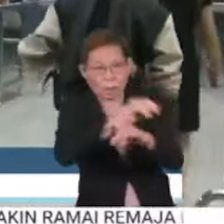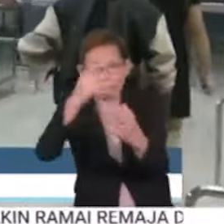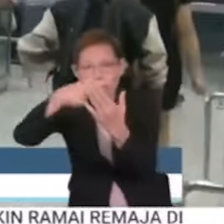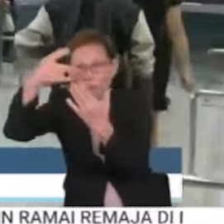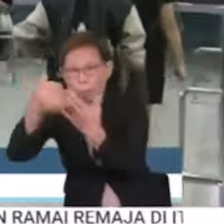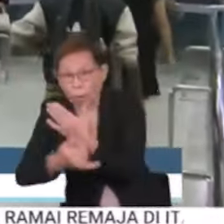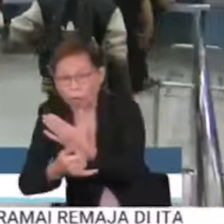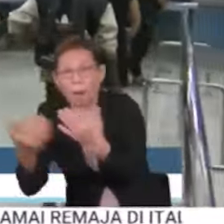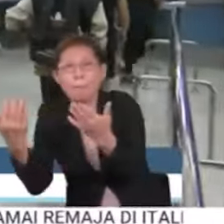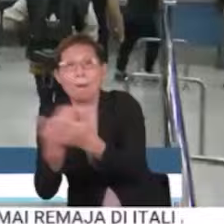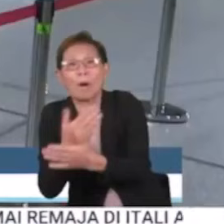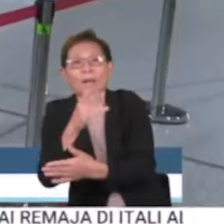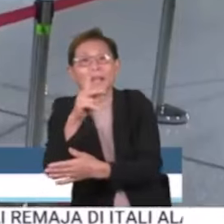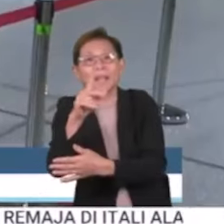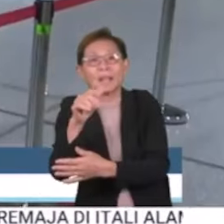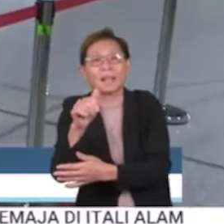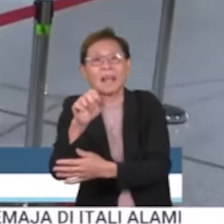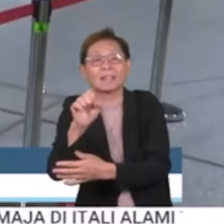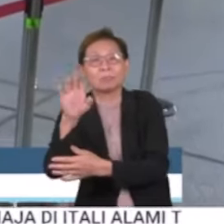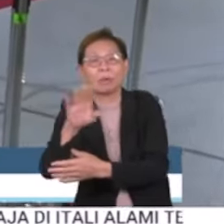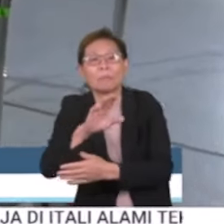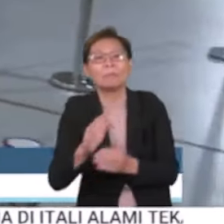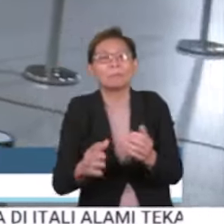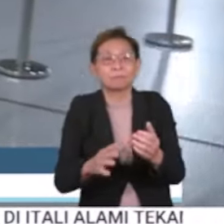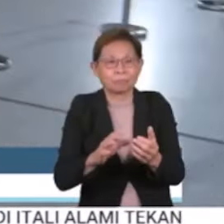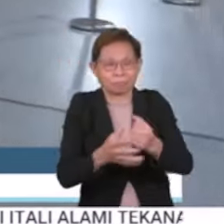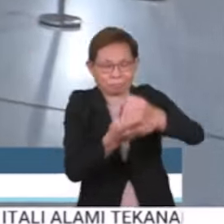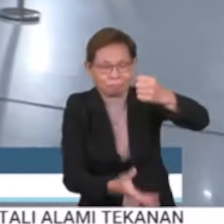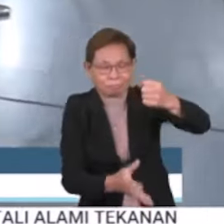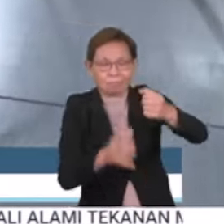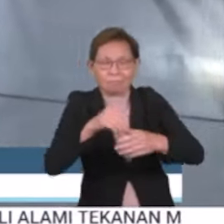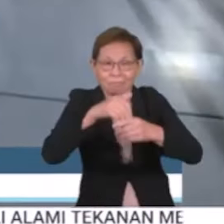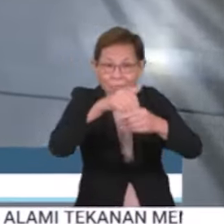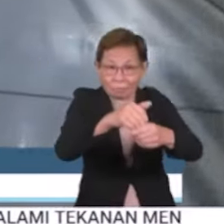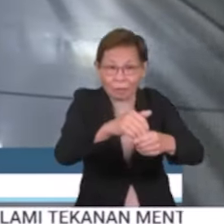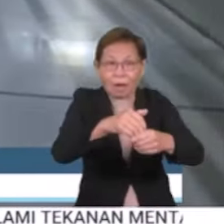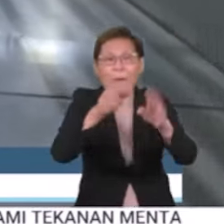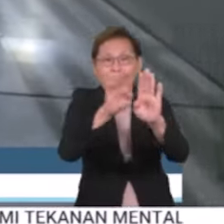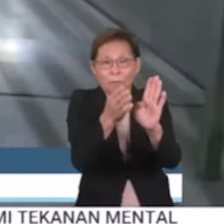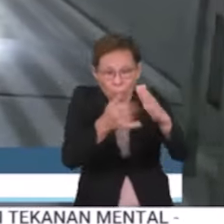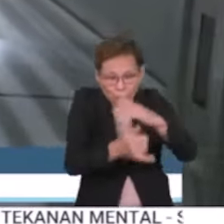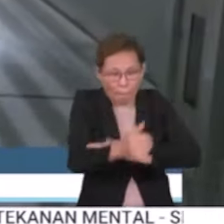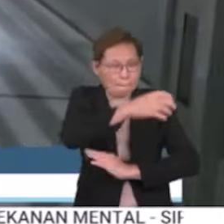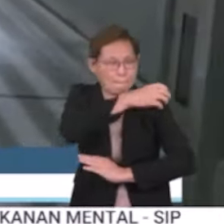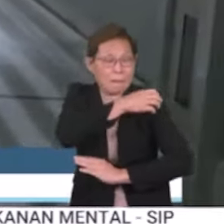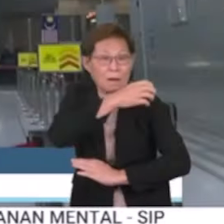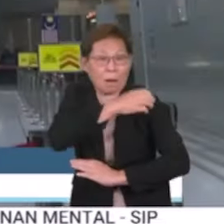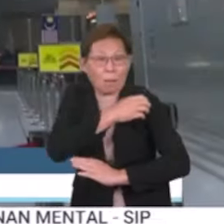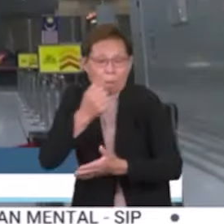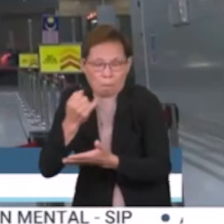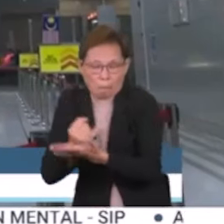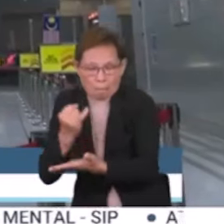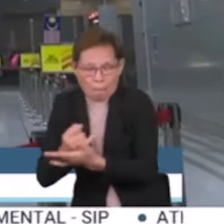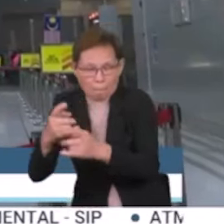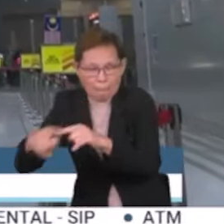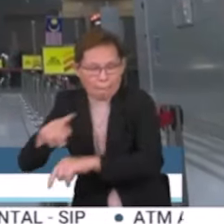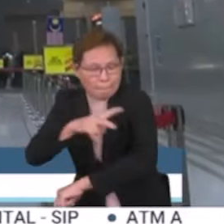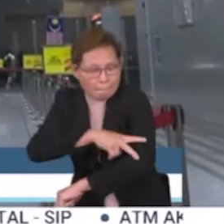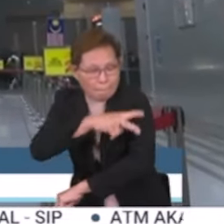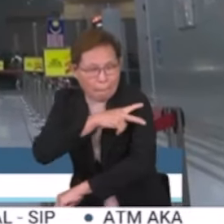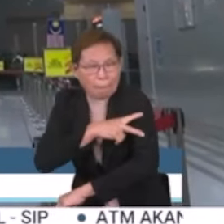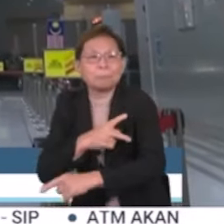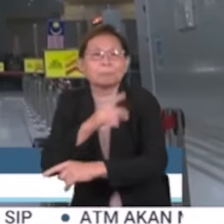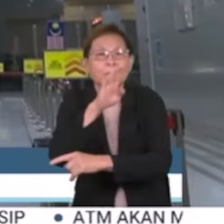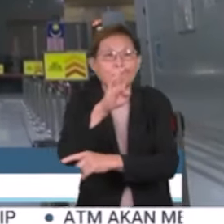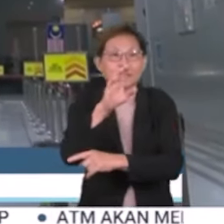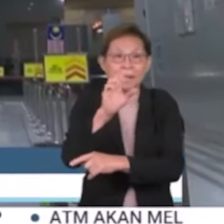di ksab peruntukan turut meliputi pemberian insentif pintu masuk kepada pegawai imigresen pelbagai grd ia bukan sahaja di